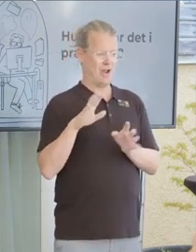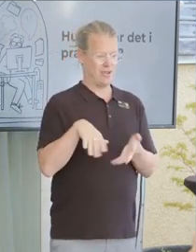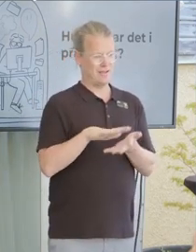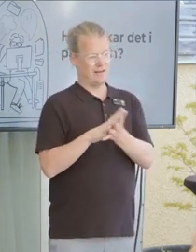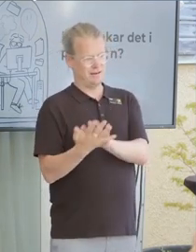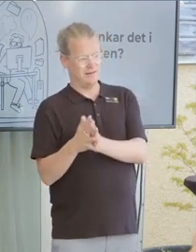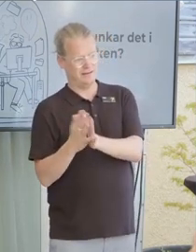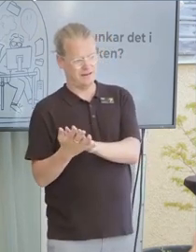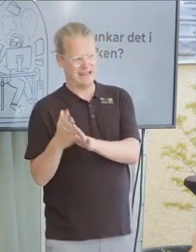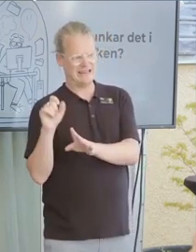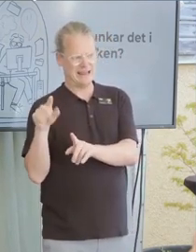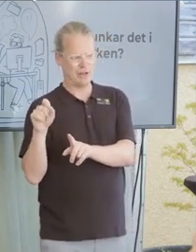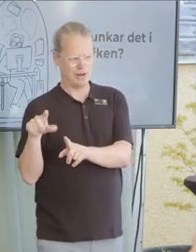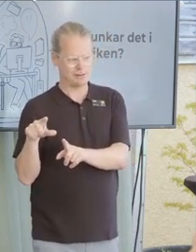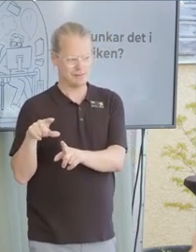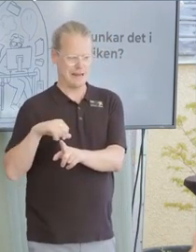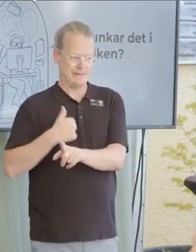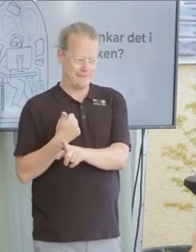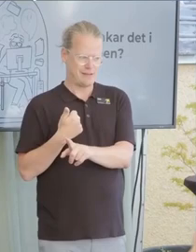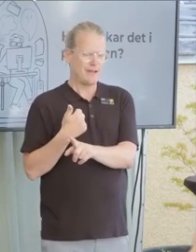få kontroll över forskningsprocessen.